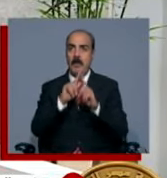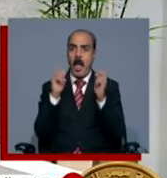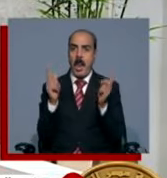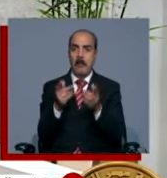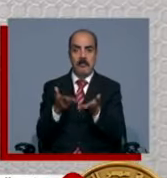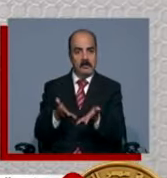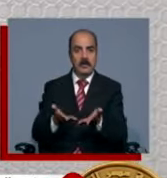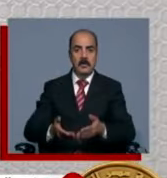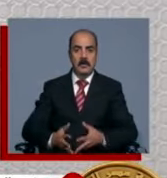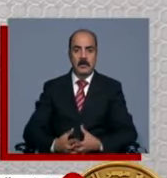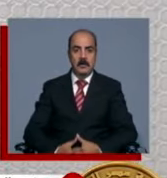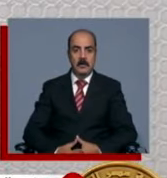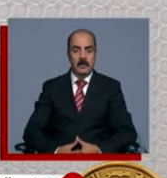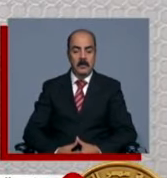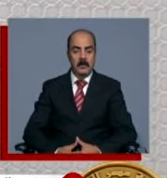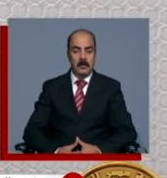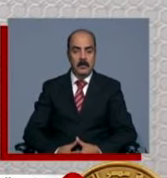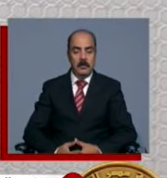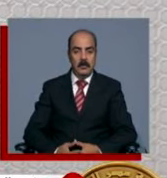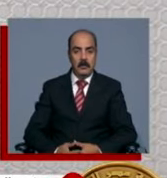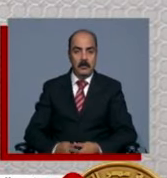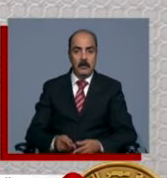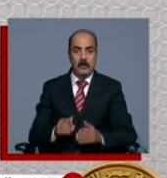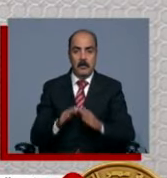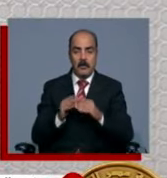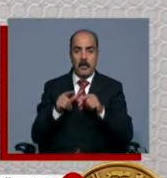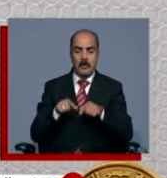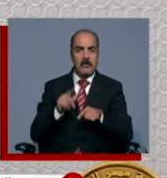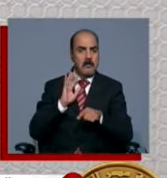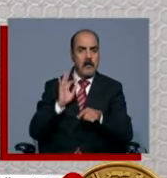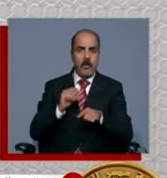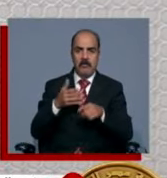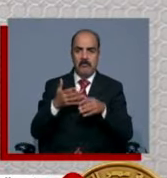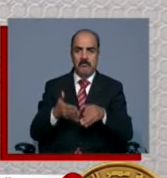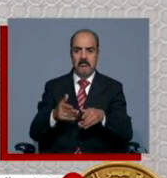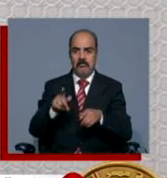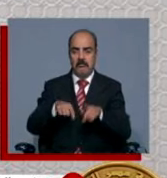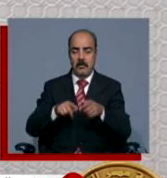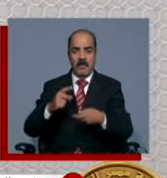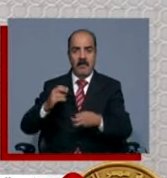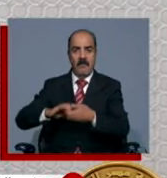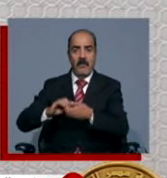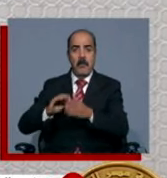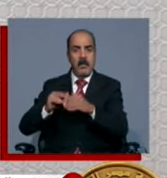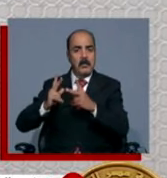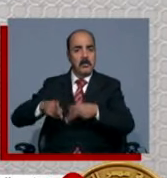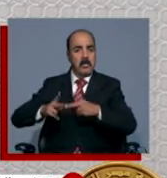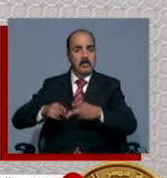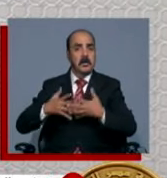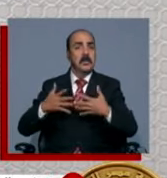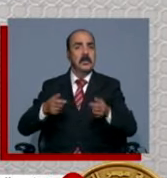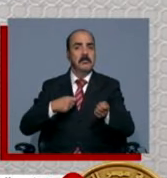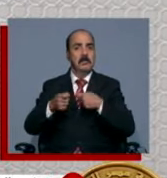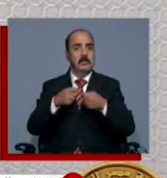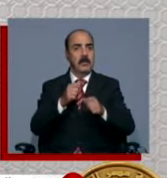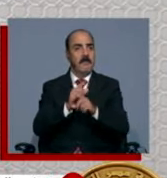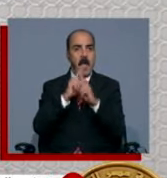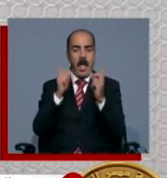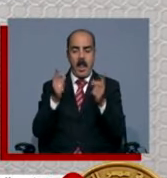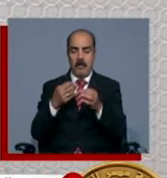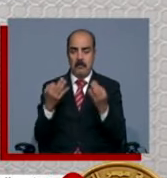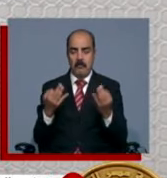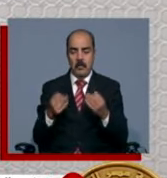العالم في ضوء أدوية مس في العديد من الاتفاقيات ومناطق التجارة الحرة